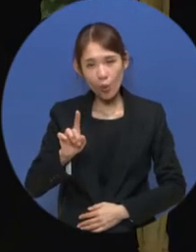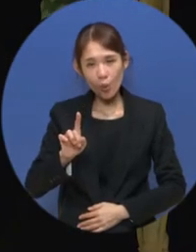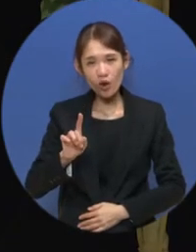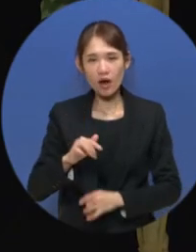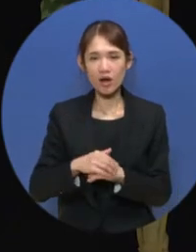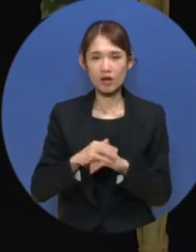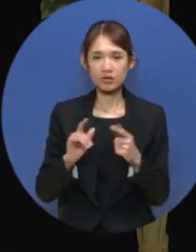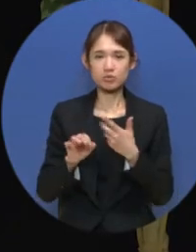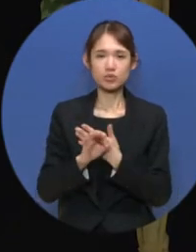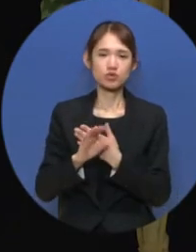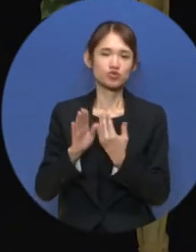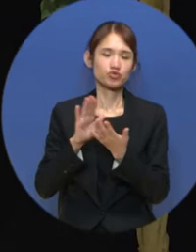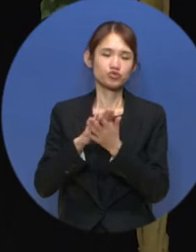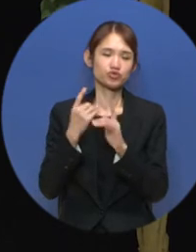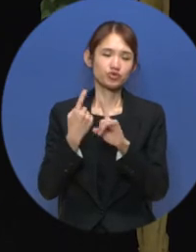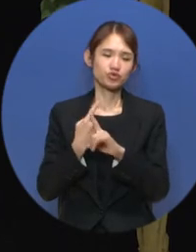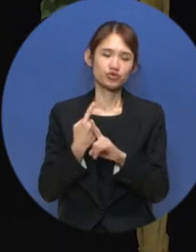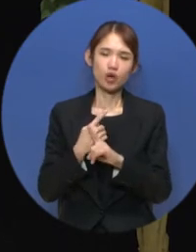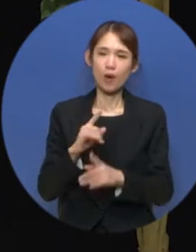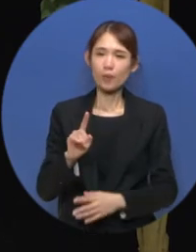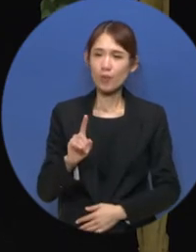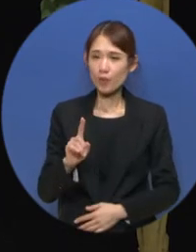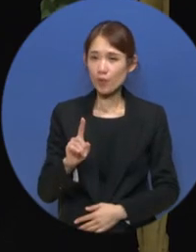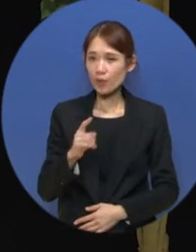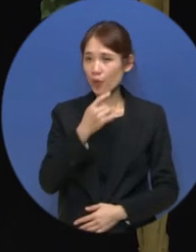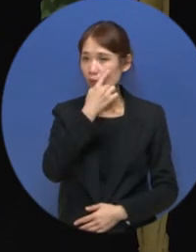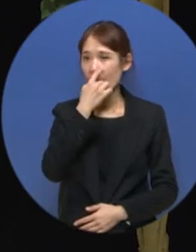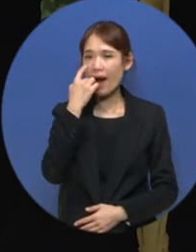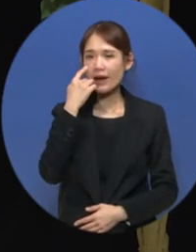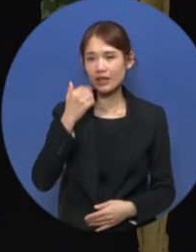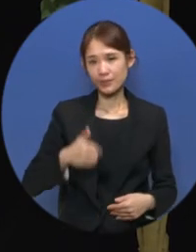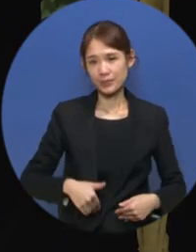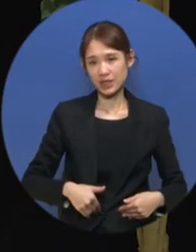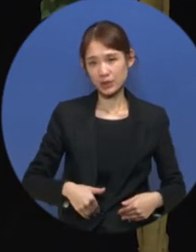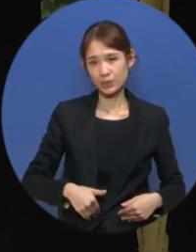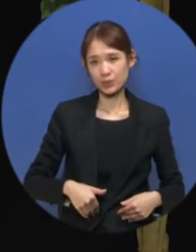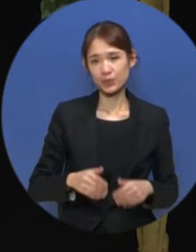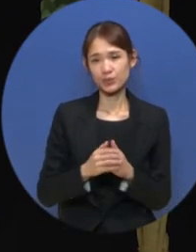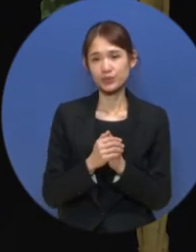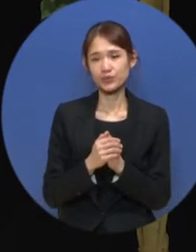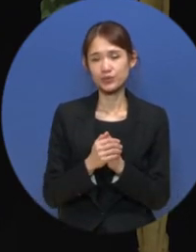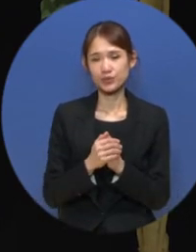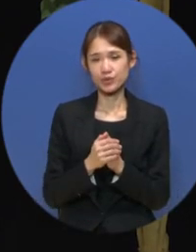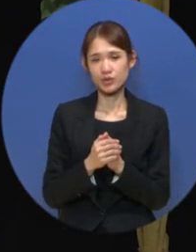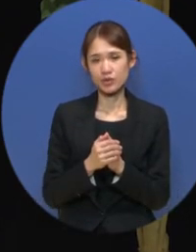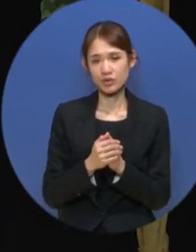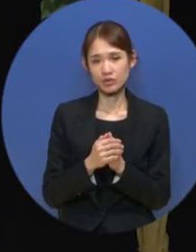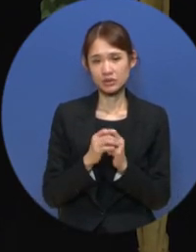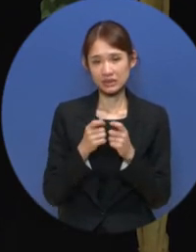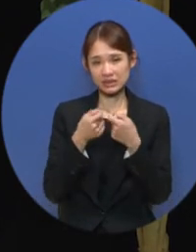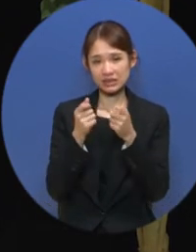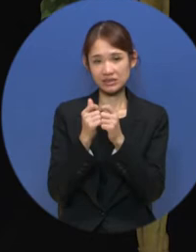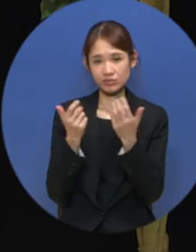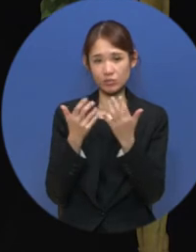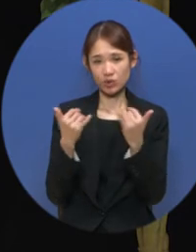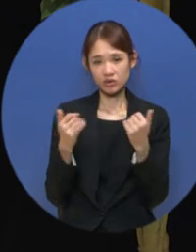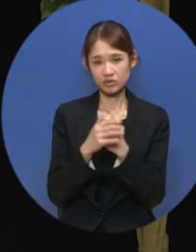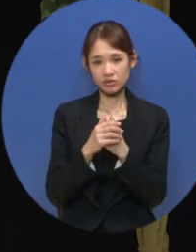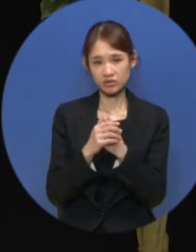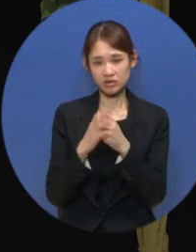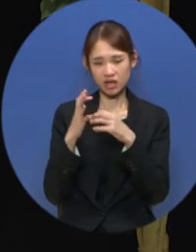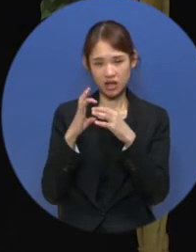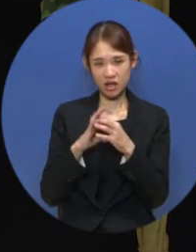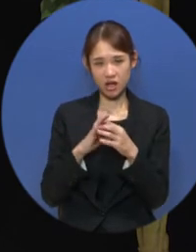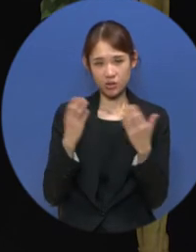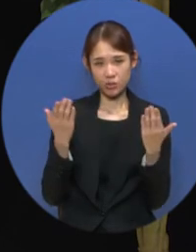어떤 부분들을 수정을 해야 될까? 그런 부분들을 좀 확인하는 그런 차원에서 예, 저희 이제 팀원들이 좀 일상적으로 그런